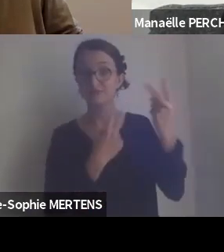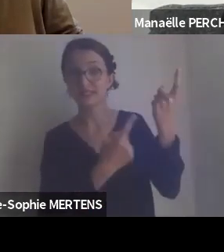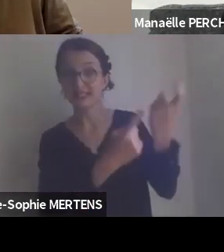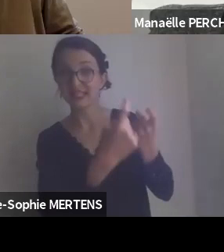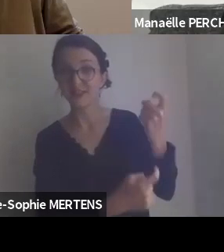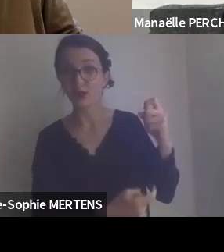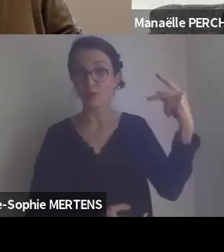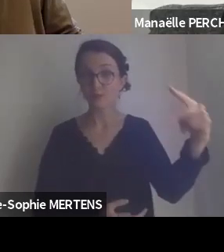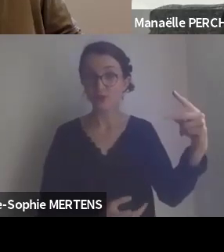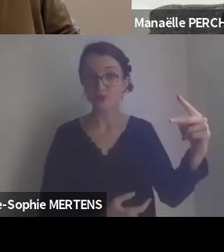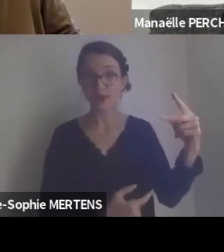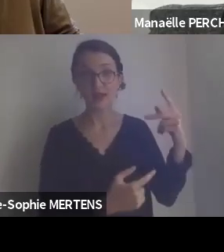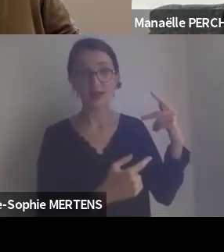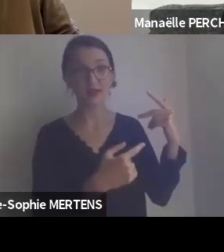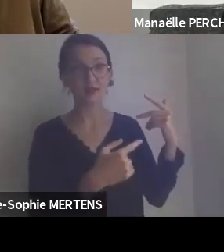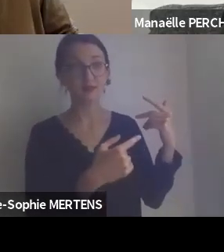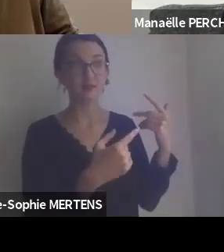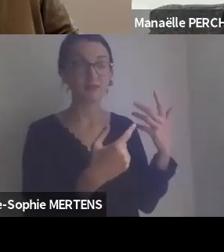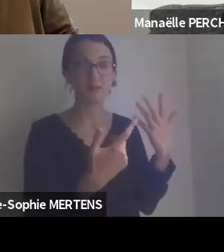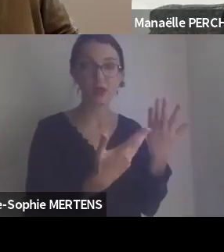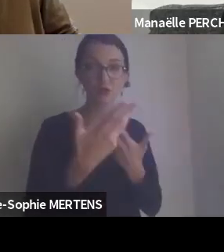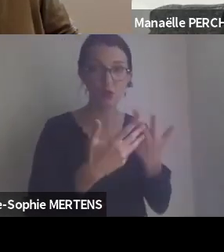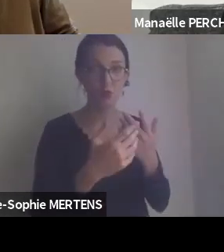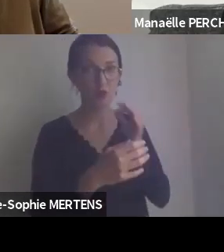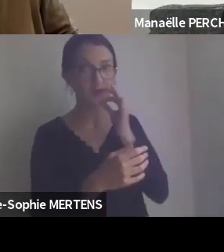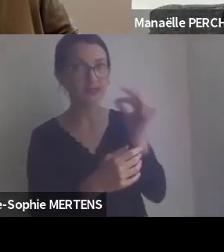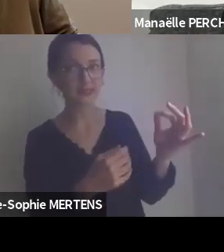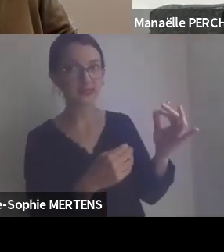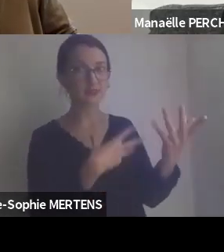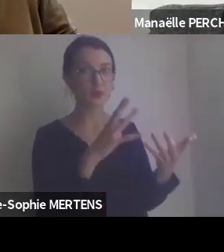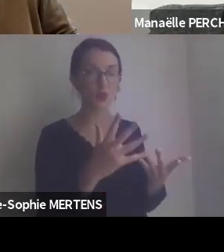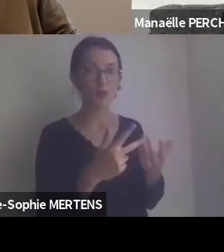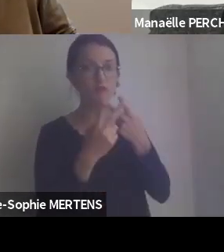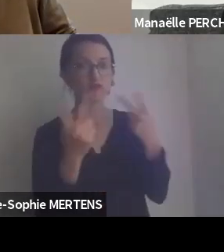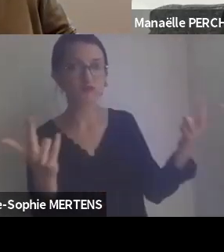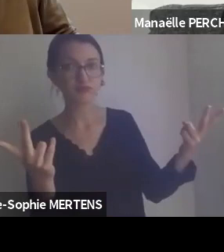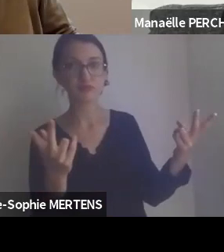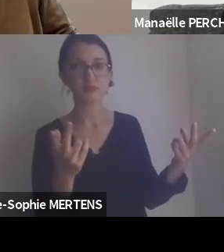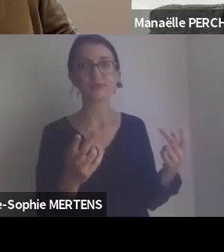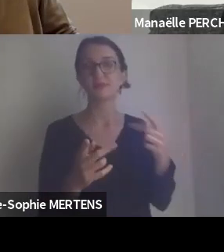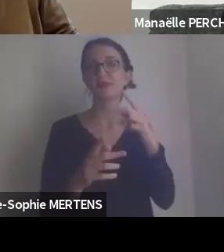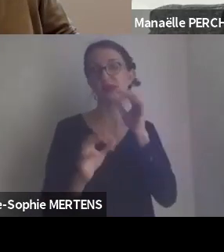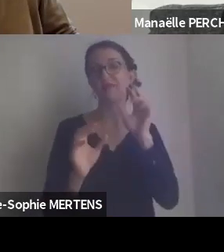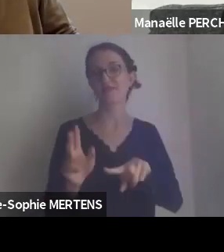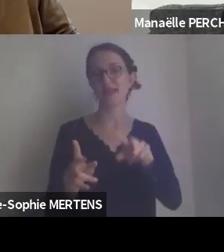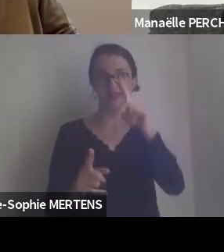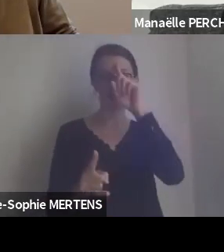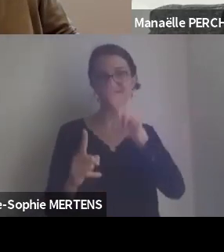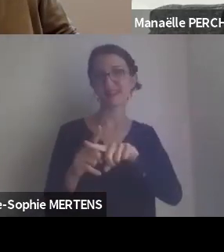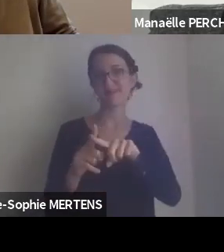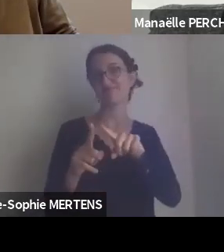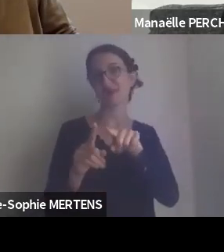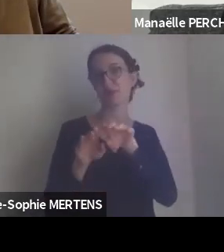On est un petit peu en marge du thème du webinaire, mais c'est quand même évidemment une question tout à fait fondamentale. Je ne sais pas si l'un de nos intervenants veut prendre